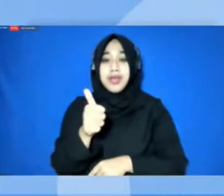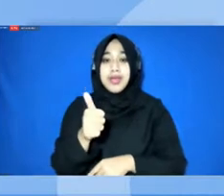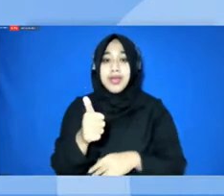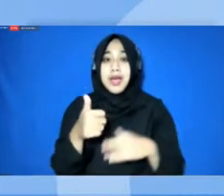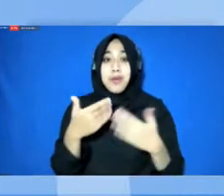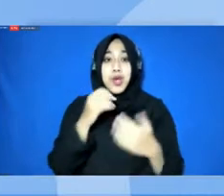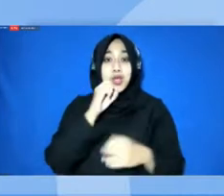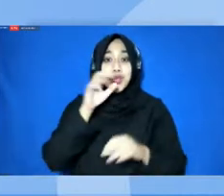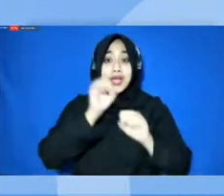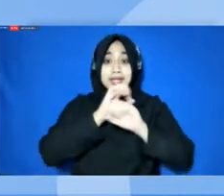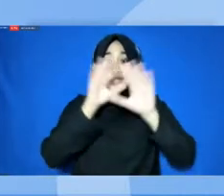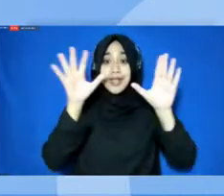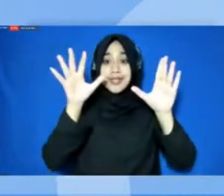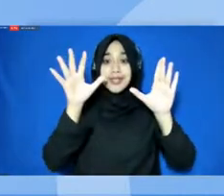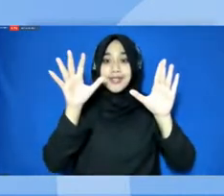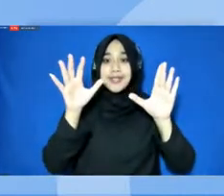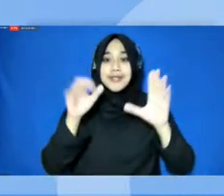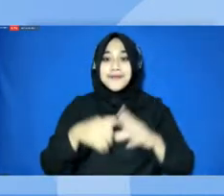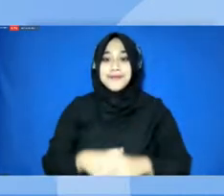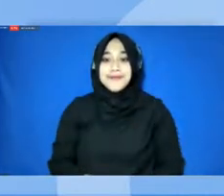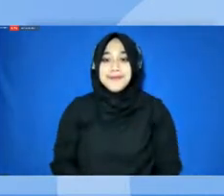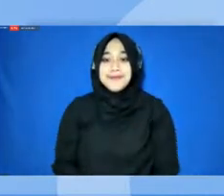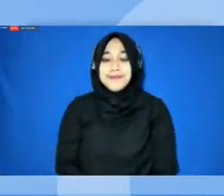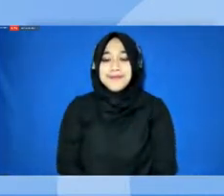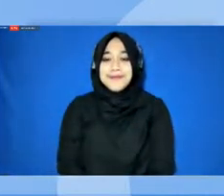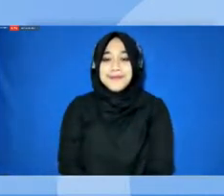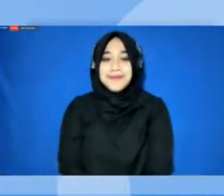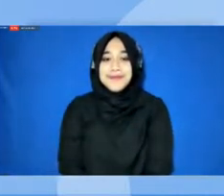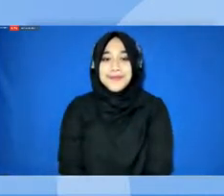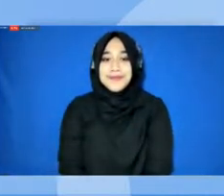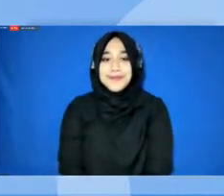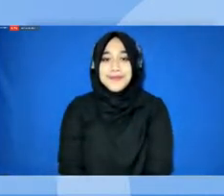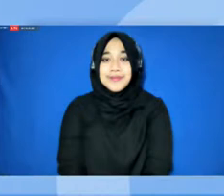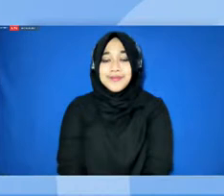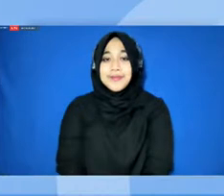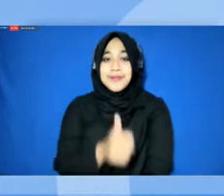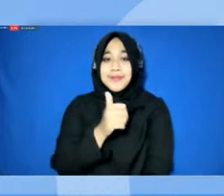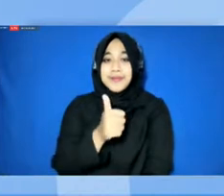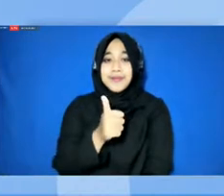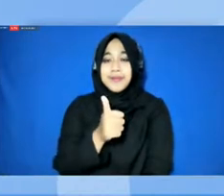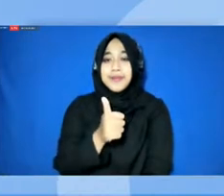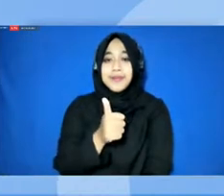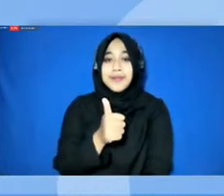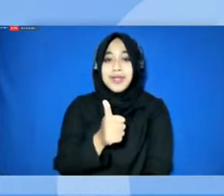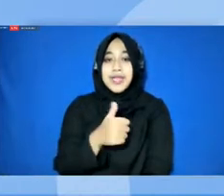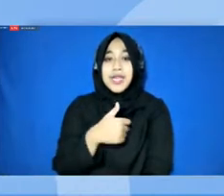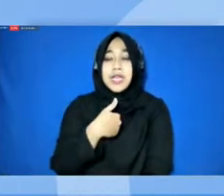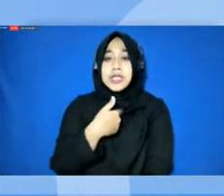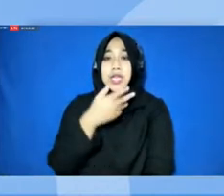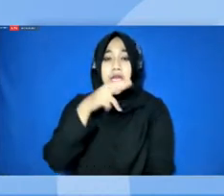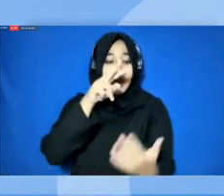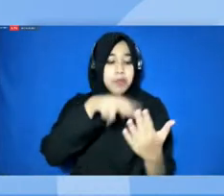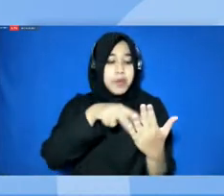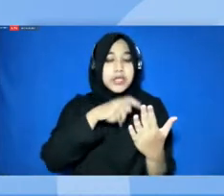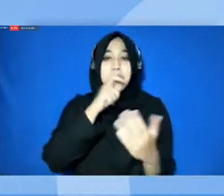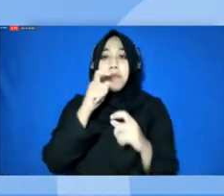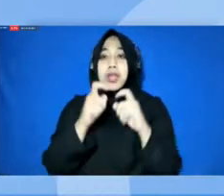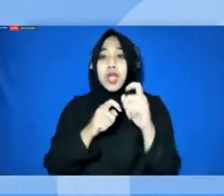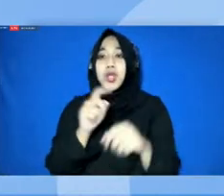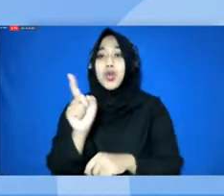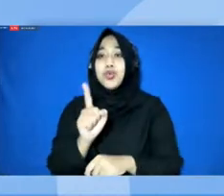saya jelas? Suara saya jelas ya? Baik. Oke, saya akan membacakan pertanyaan yang